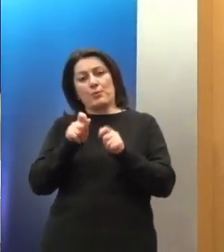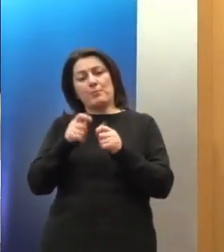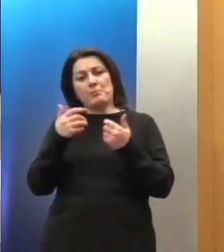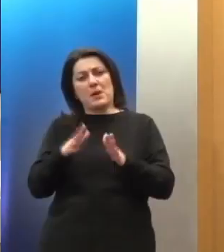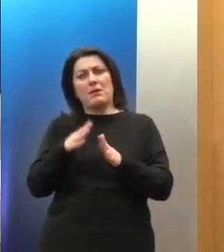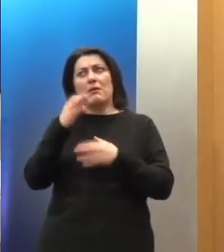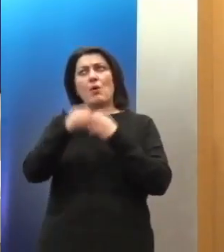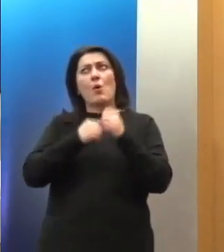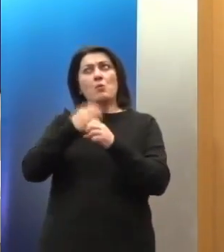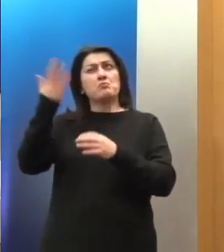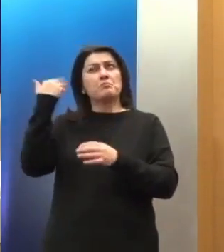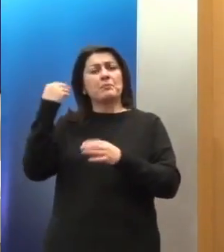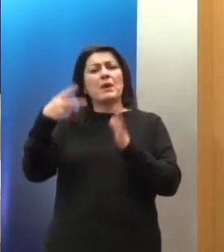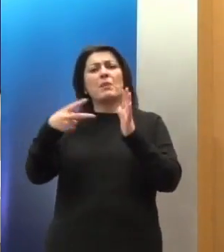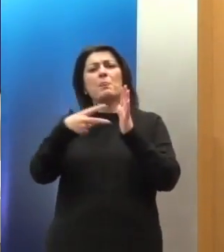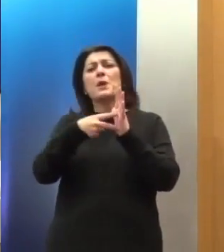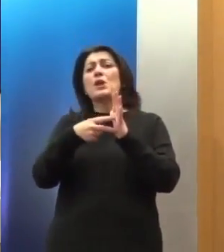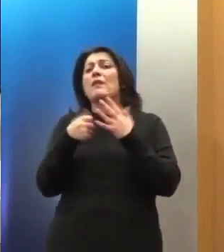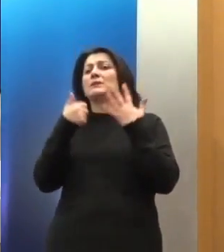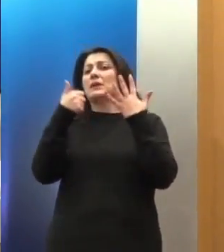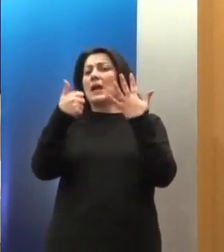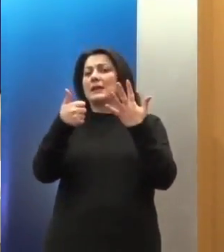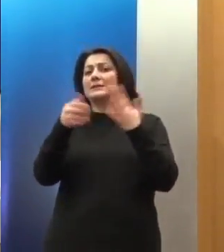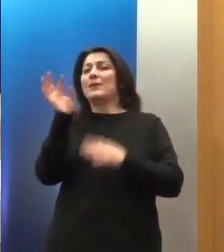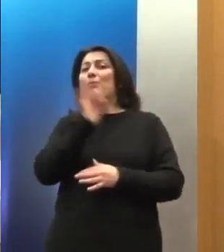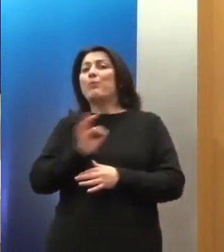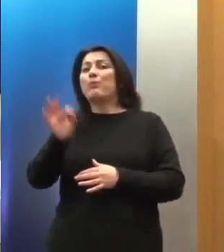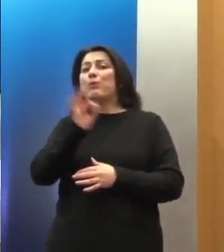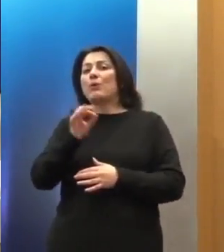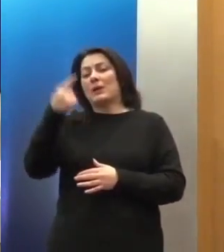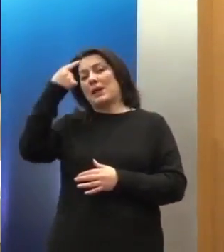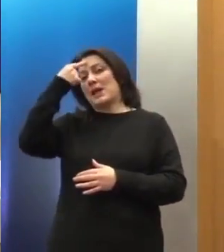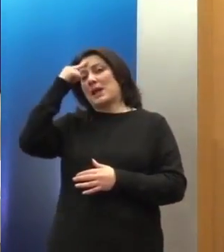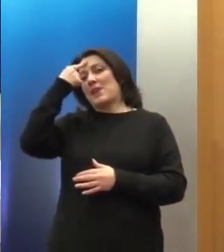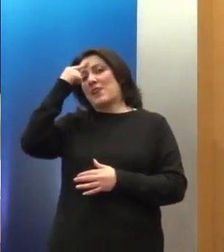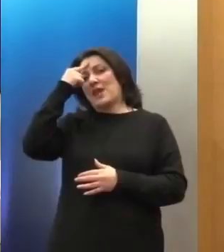πριν από αρκετά χρόνια, το 2006, στην Ινδία.